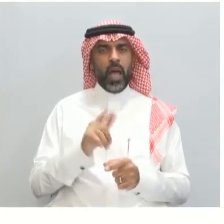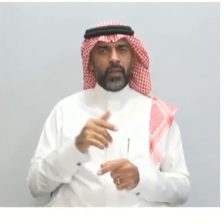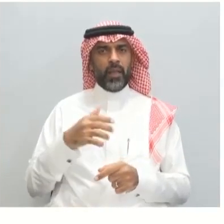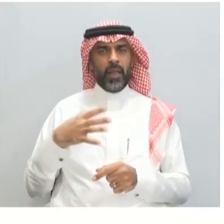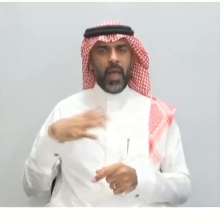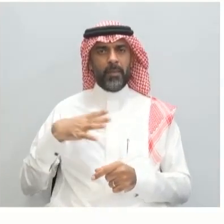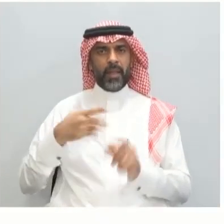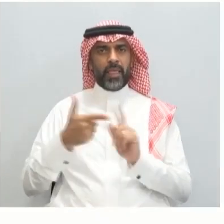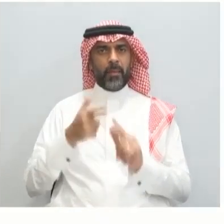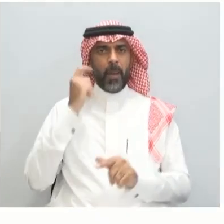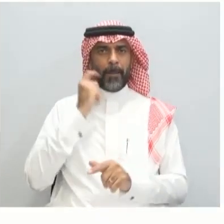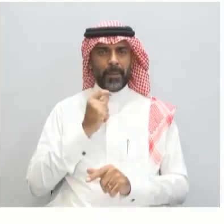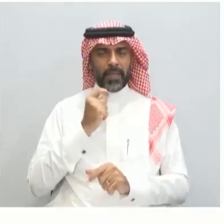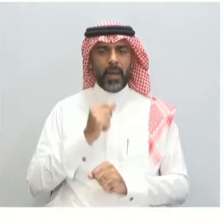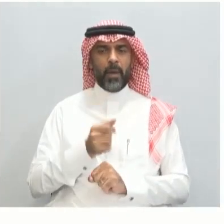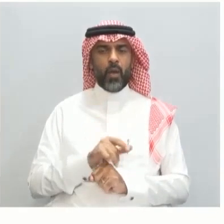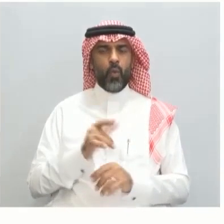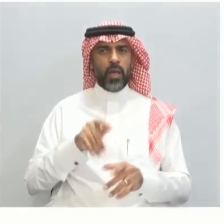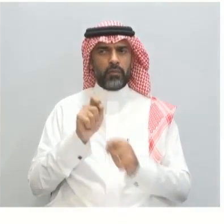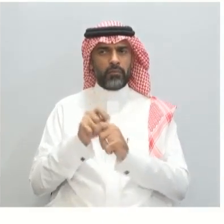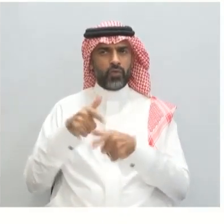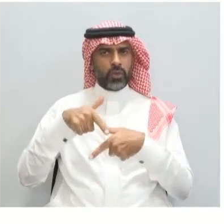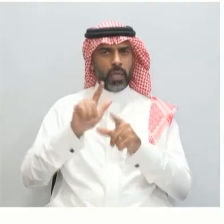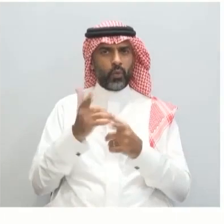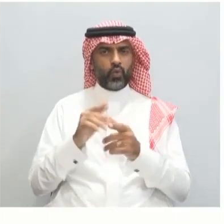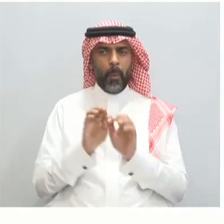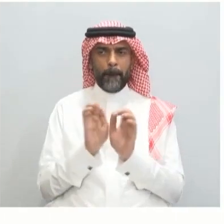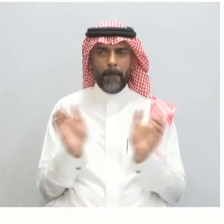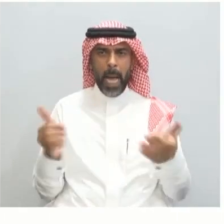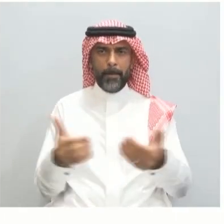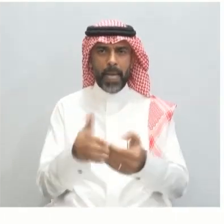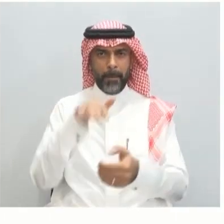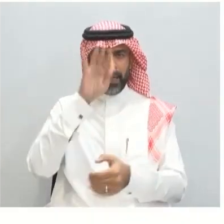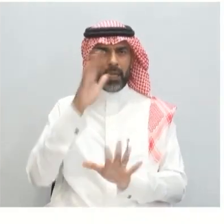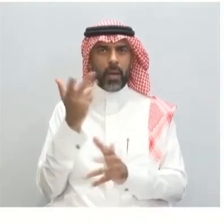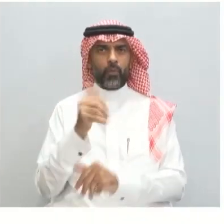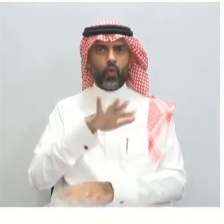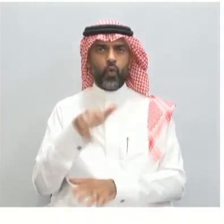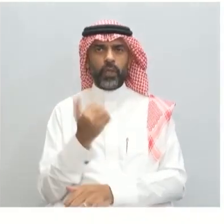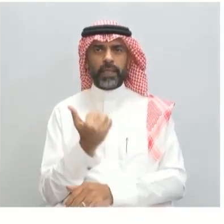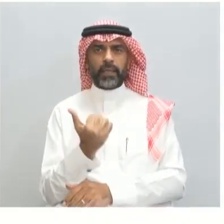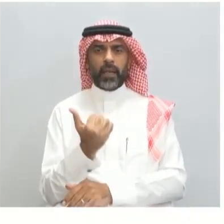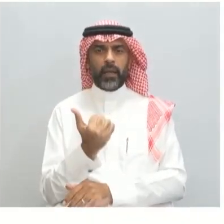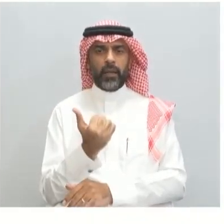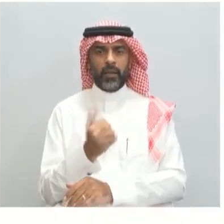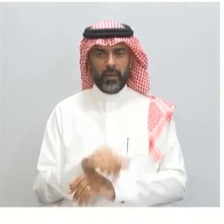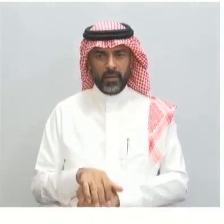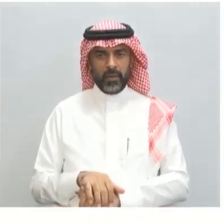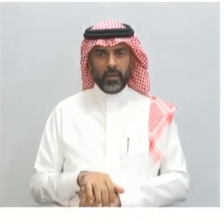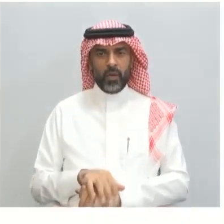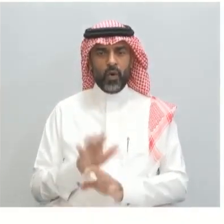اصرت المحميات ونظام المحميات التي تكون من ست محميات تتكون